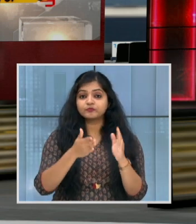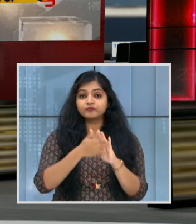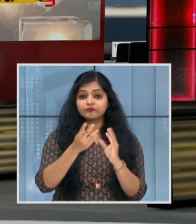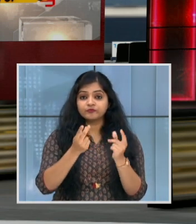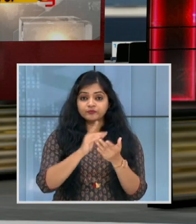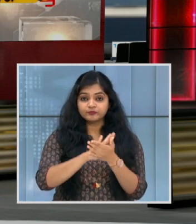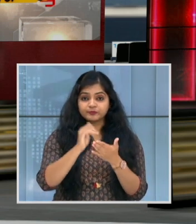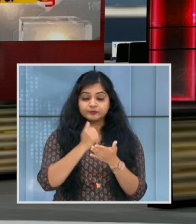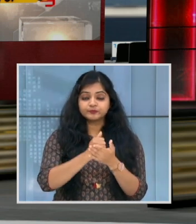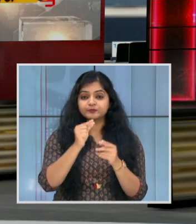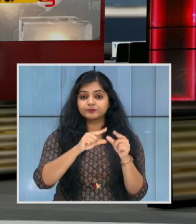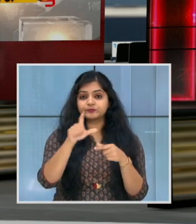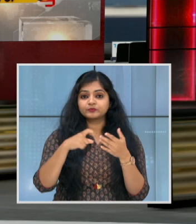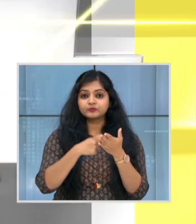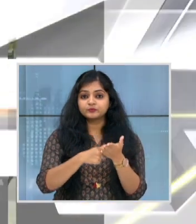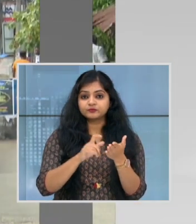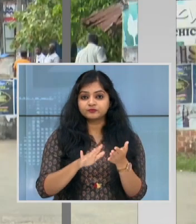നാട്ടുകാർ ആവശ്യപ്പെടുന്നു.